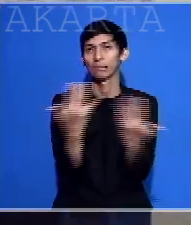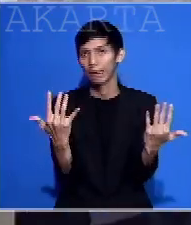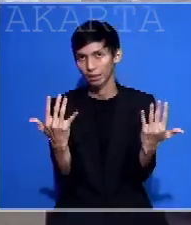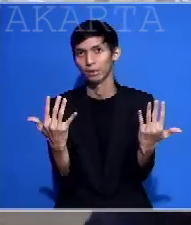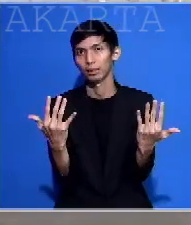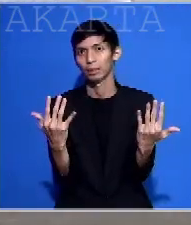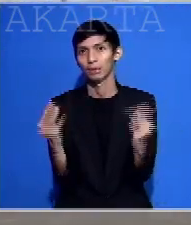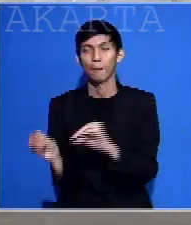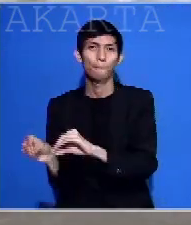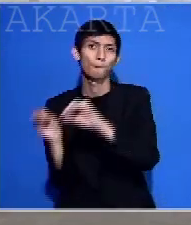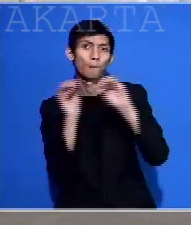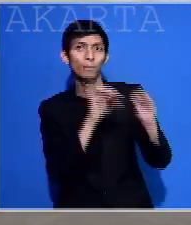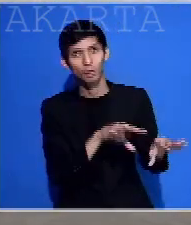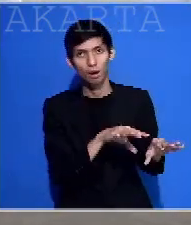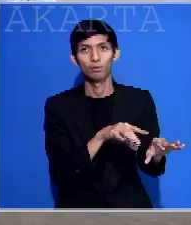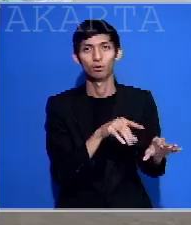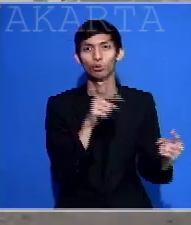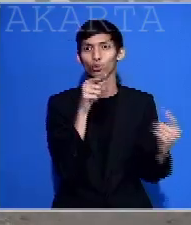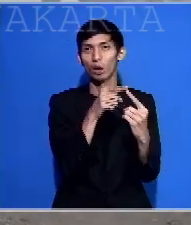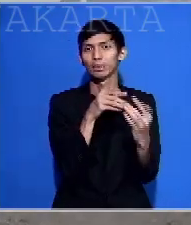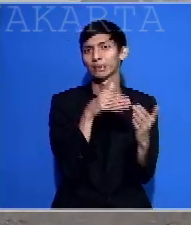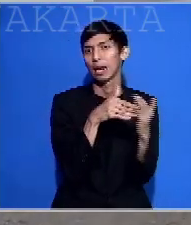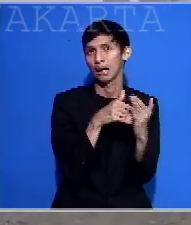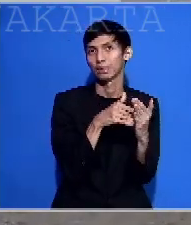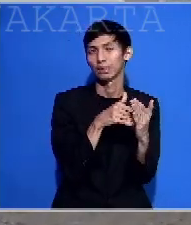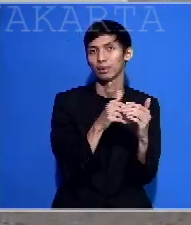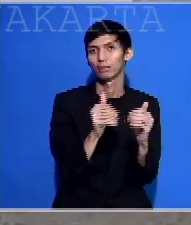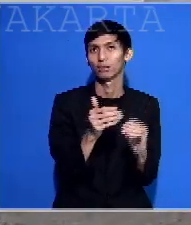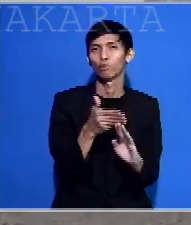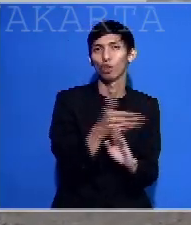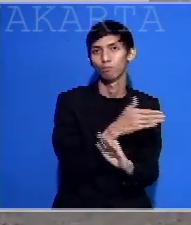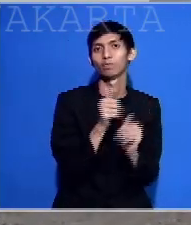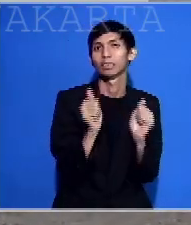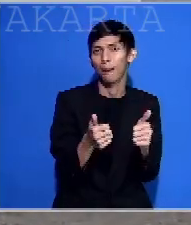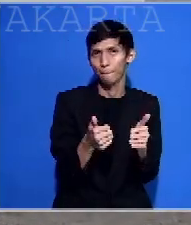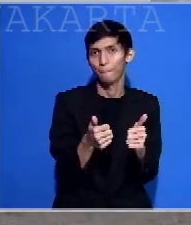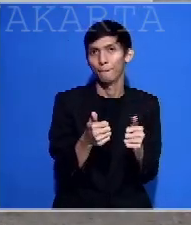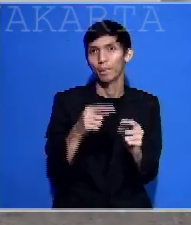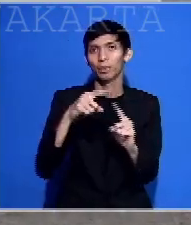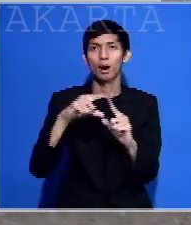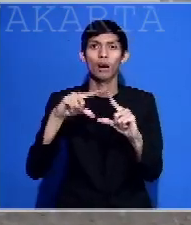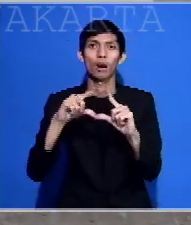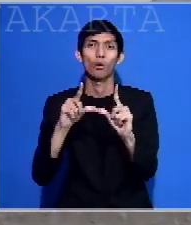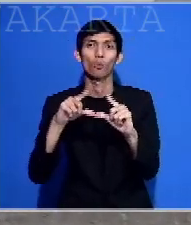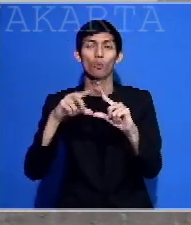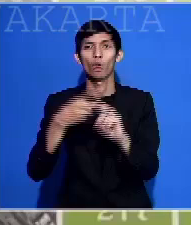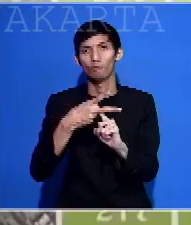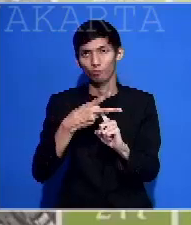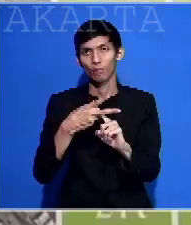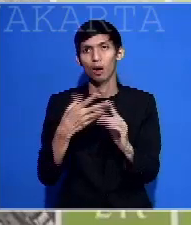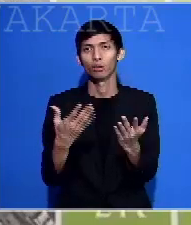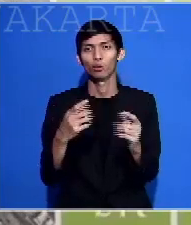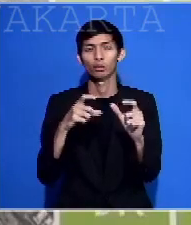agar jemaah mendapatkan kesempatan untuk beristirahat sebelum akhirnya melaksanakan tawaf ifadah dan syyaai di Masjidil Haram